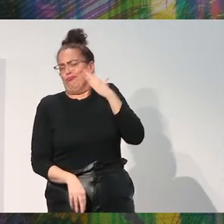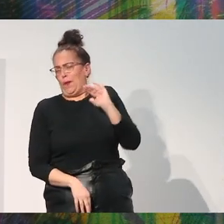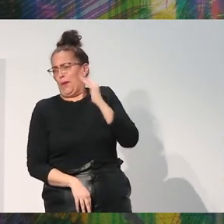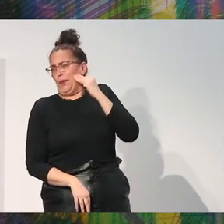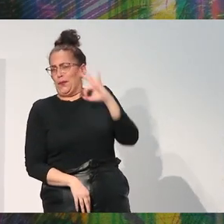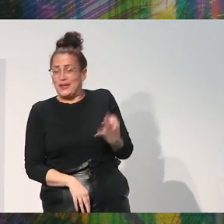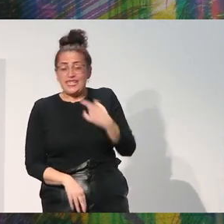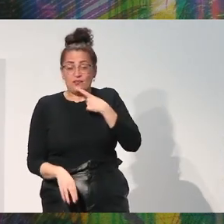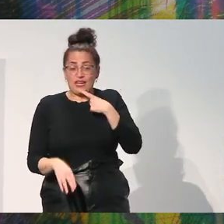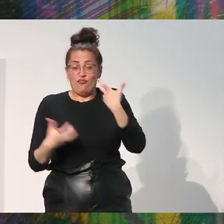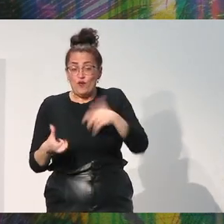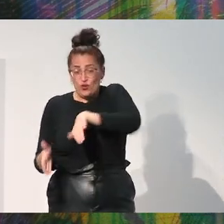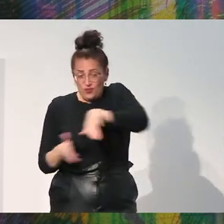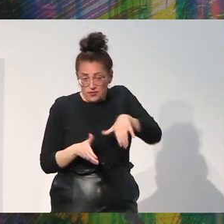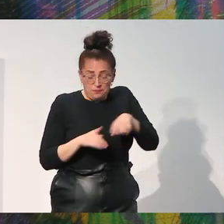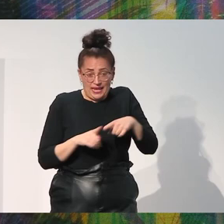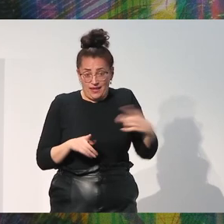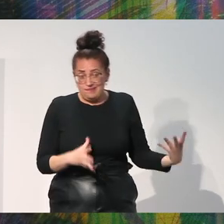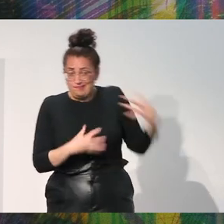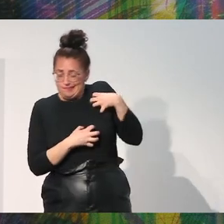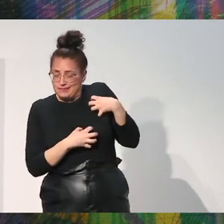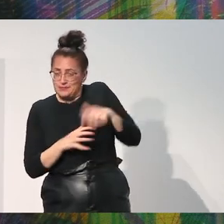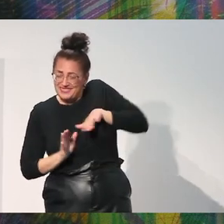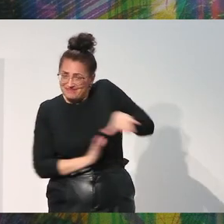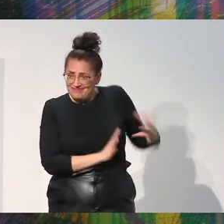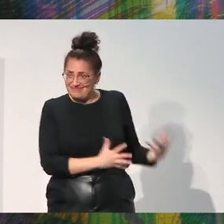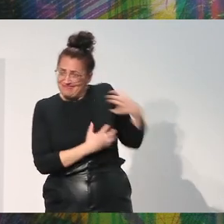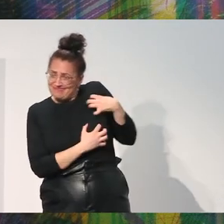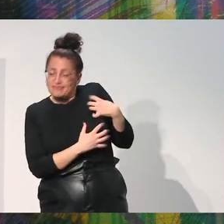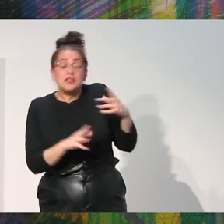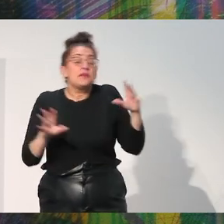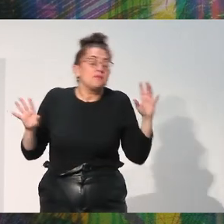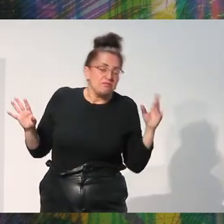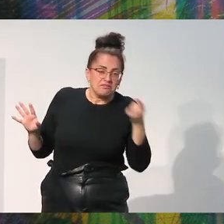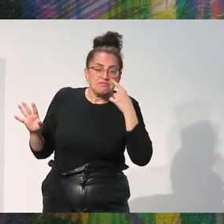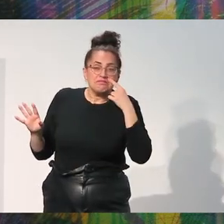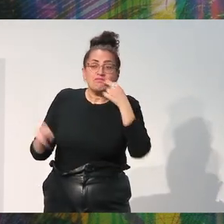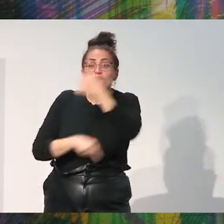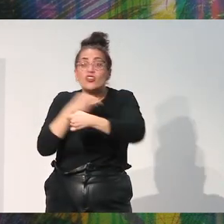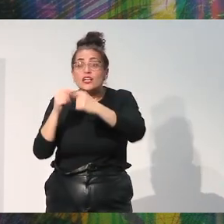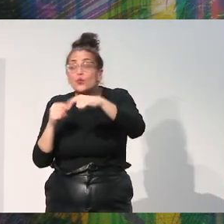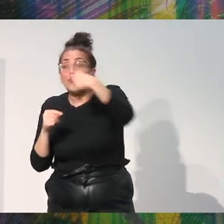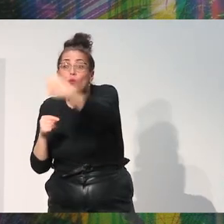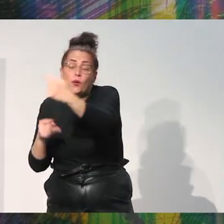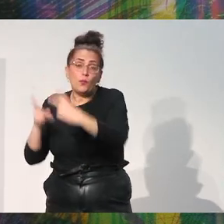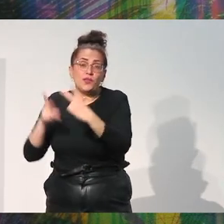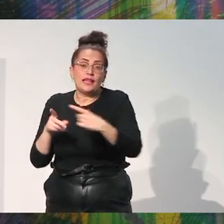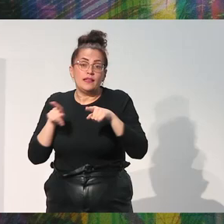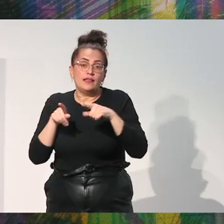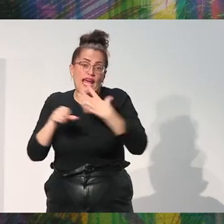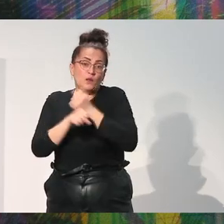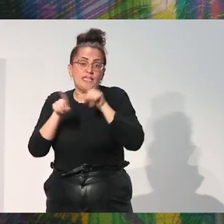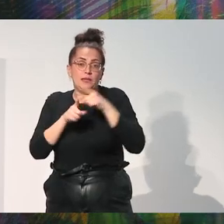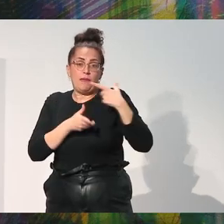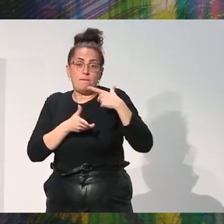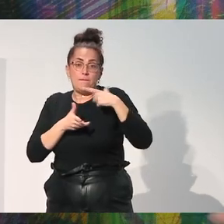moment et par contre j'espère que les générations suivantes seront un peu plus libéré de ce que j'appelle un peu un poids,